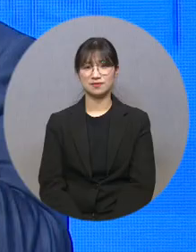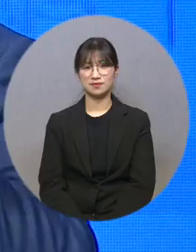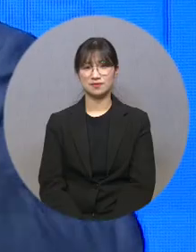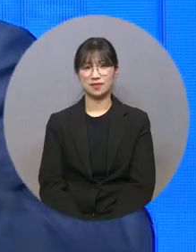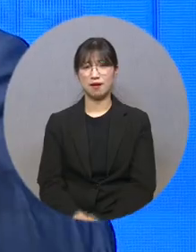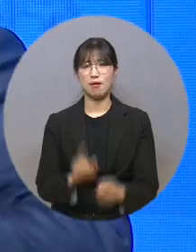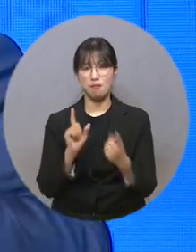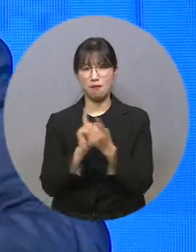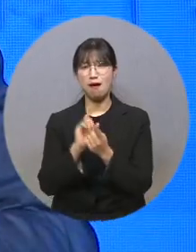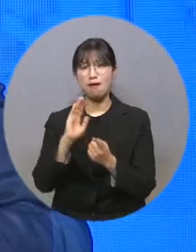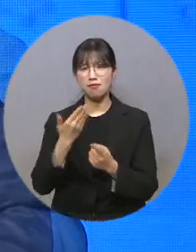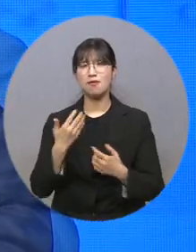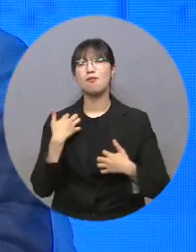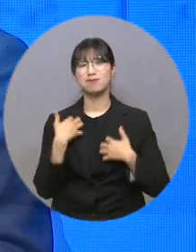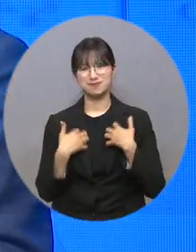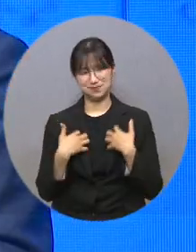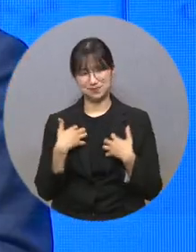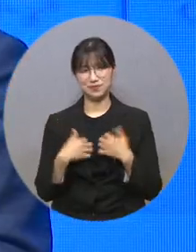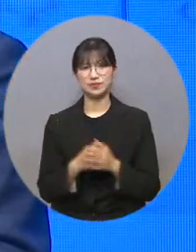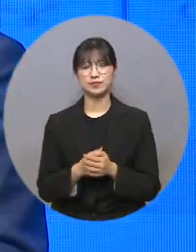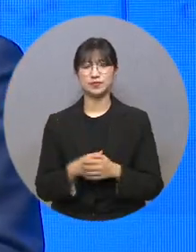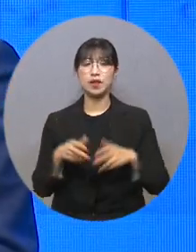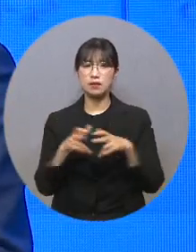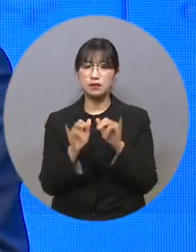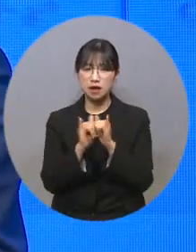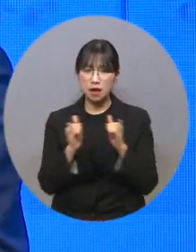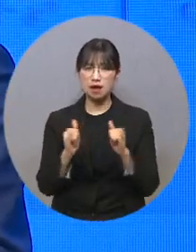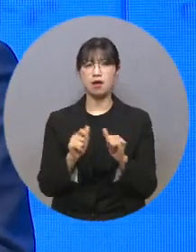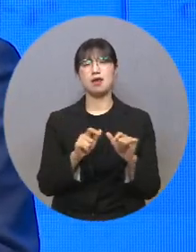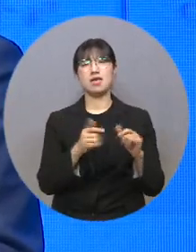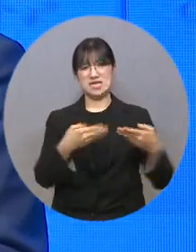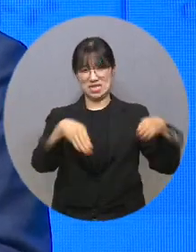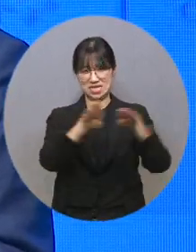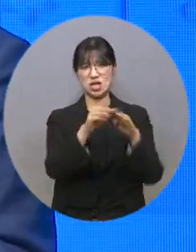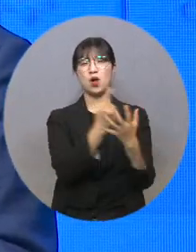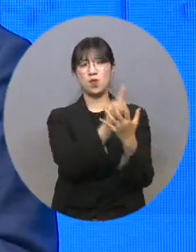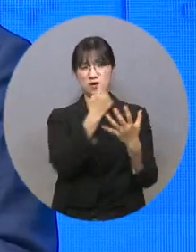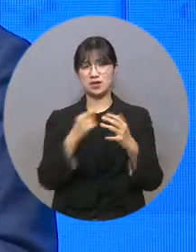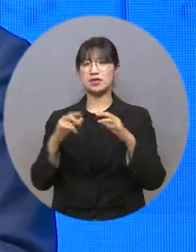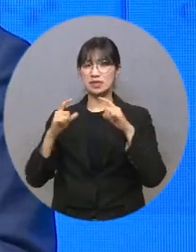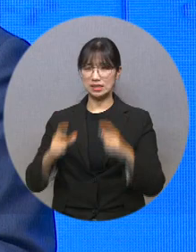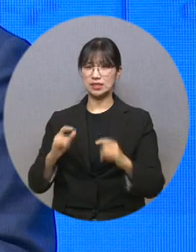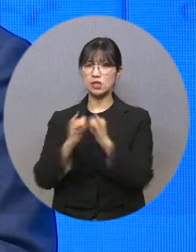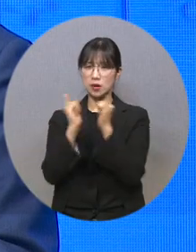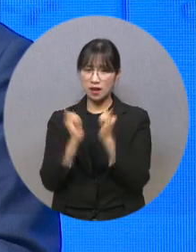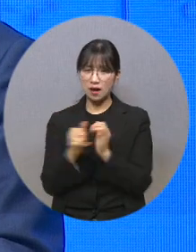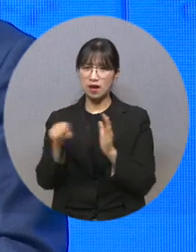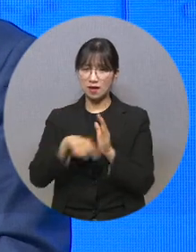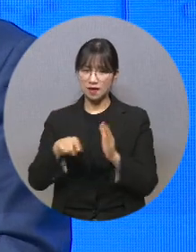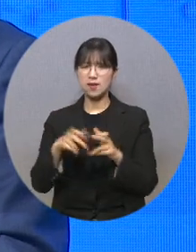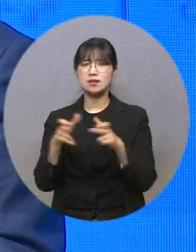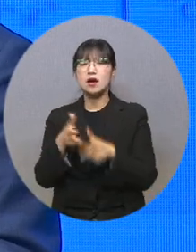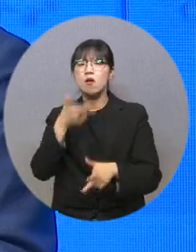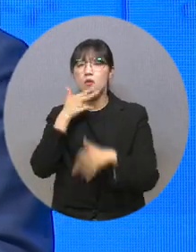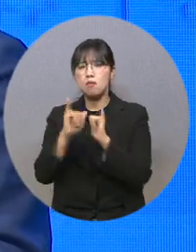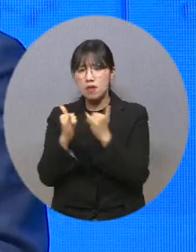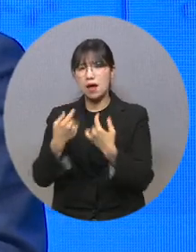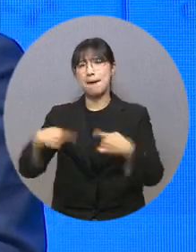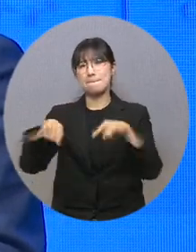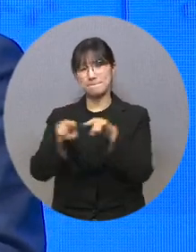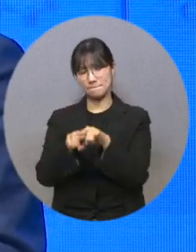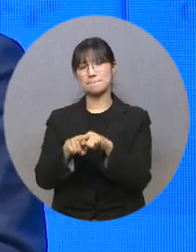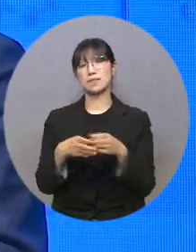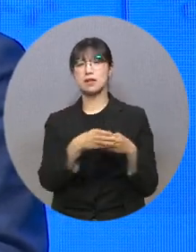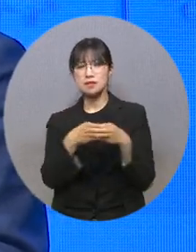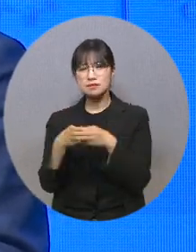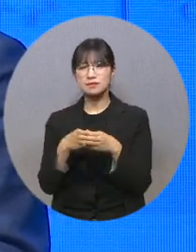만나뵈어서 반갑습니다. 장애인이 거주시설을 벗어나서 지역사회에서 비장애인들과 함께